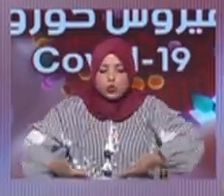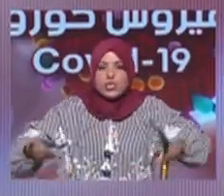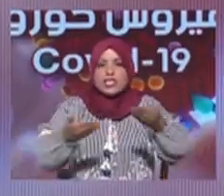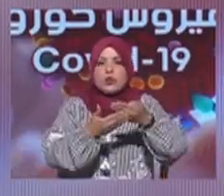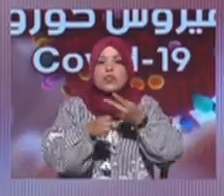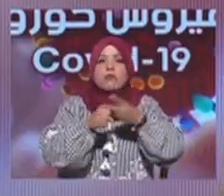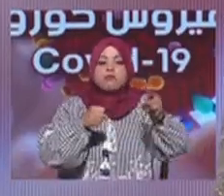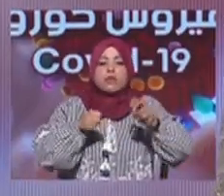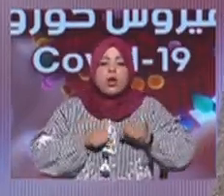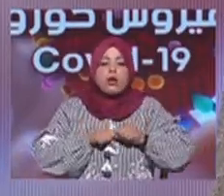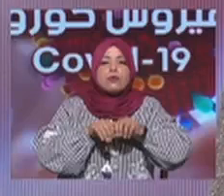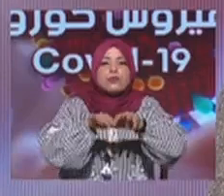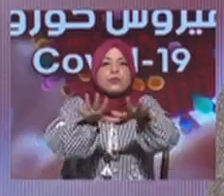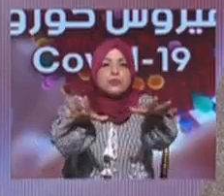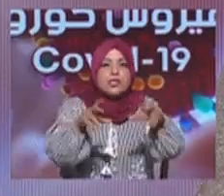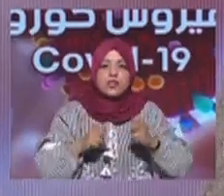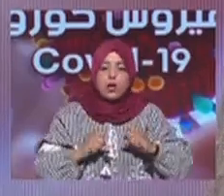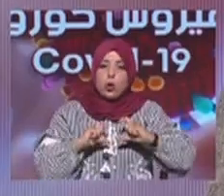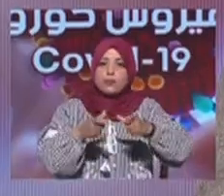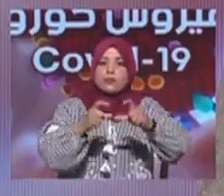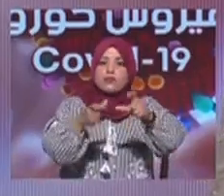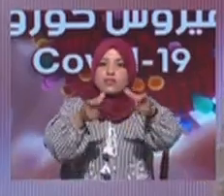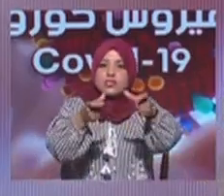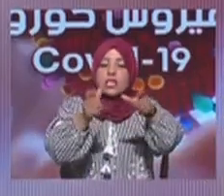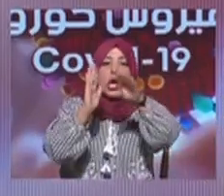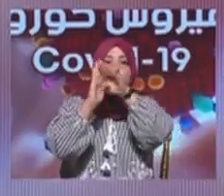انتشار المرض هذايا، واحنا الخطه نتاعنا نحبوا اون فرين